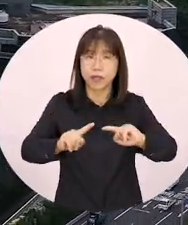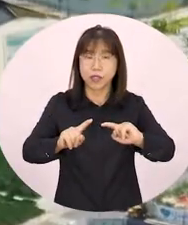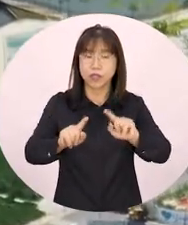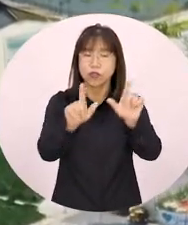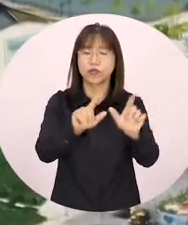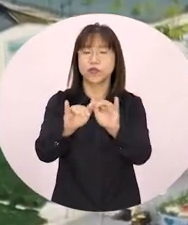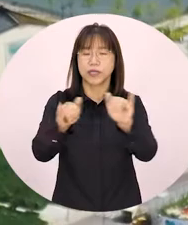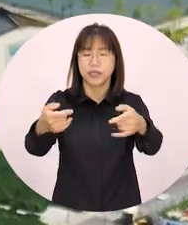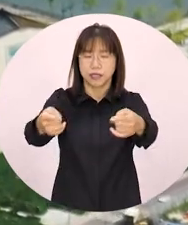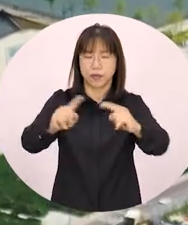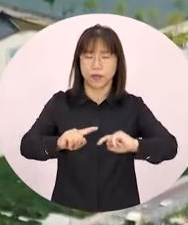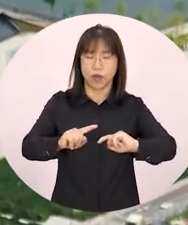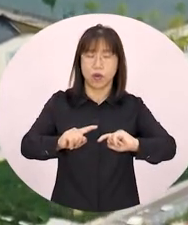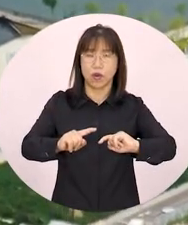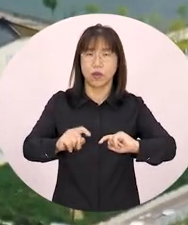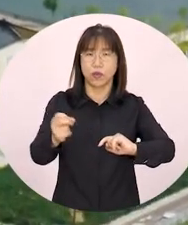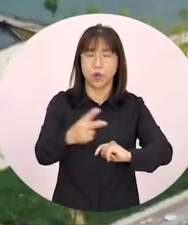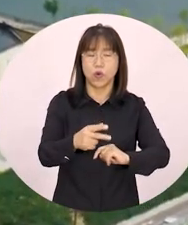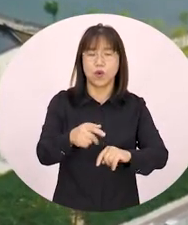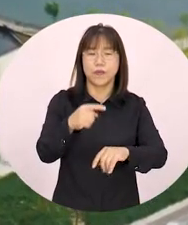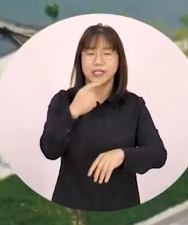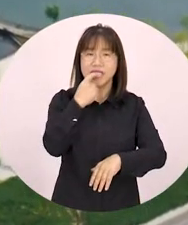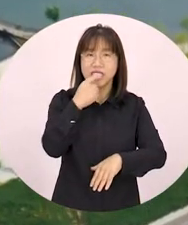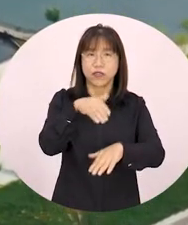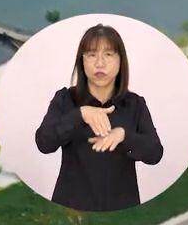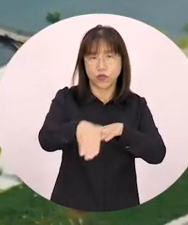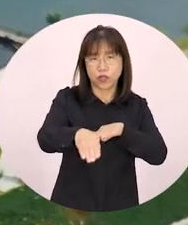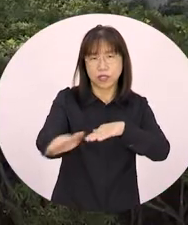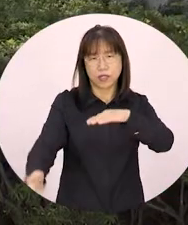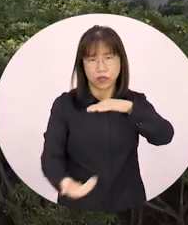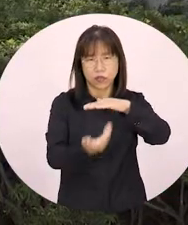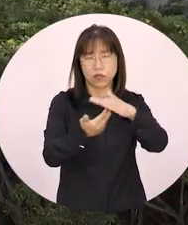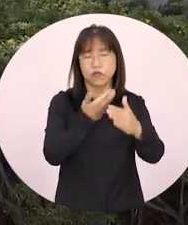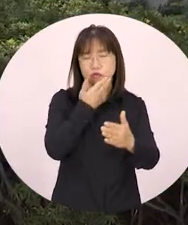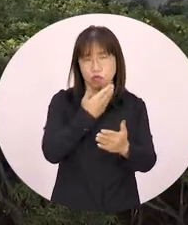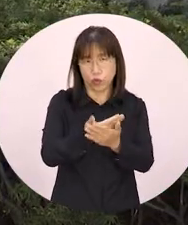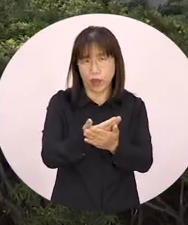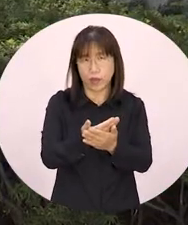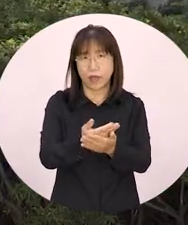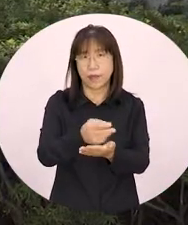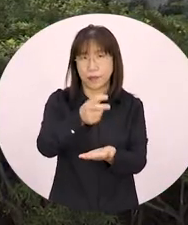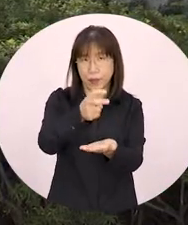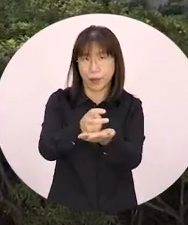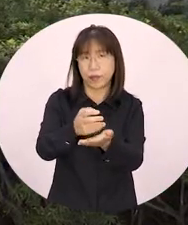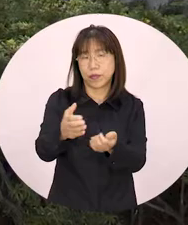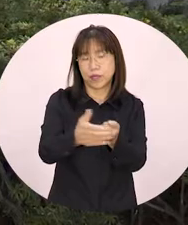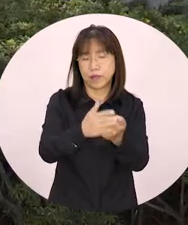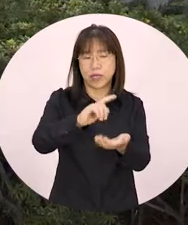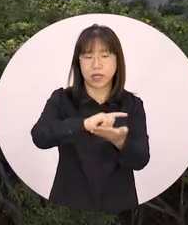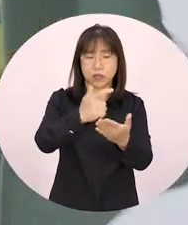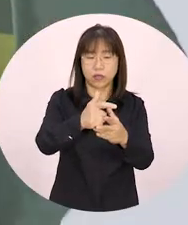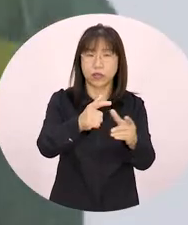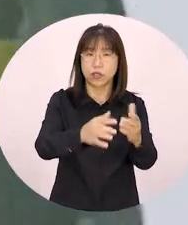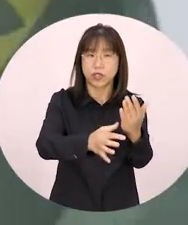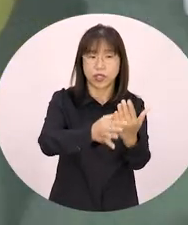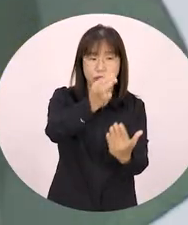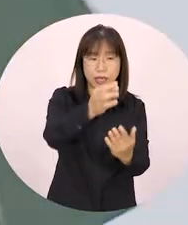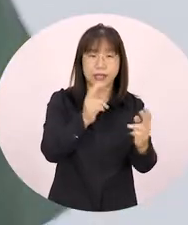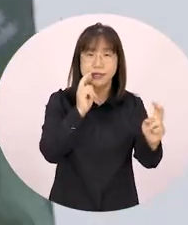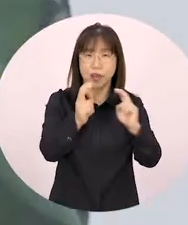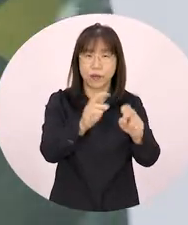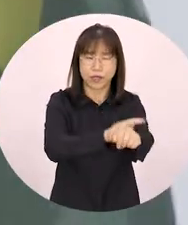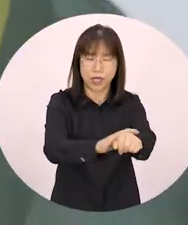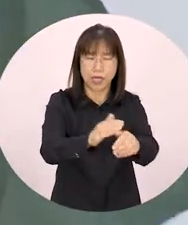편성 과정에서 주민 참여를 보장하고 재정 민주주의를 실현하는 중요한 제도인 만큼 강서구는 선택한